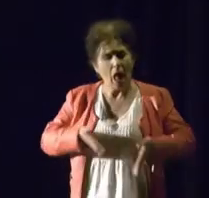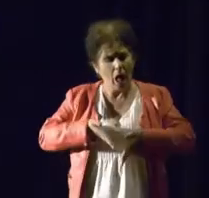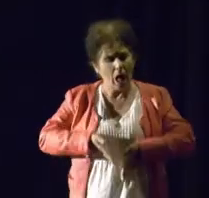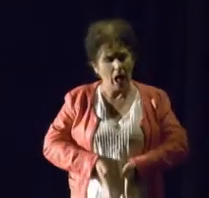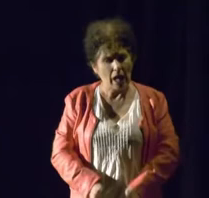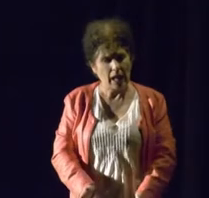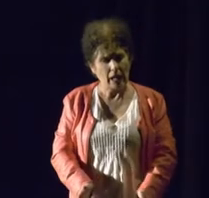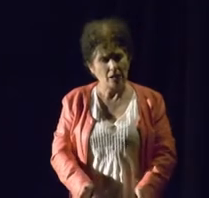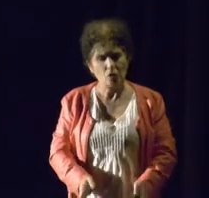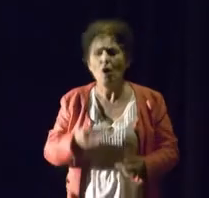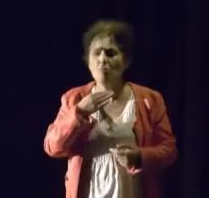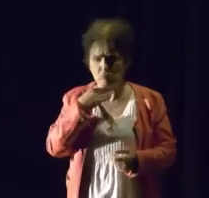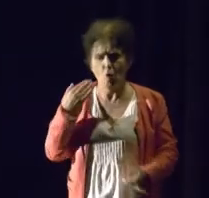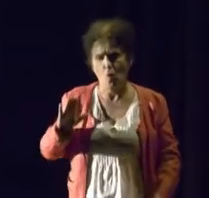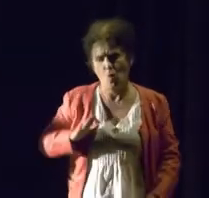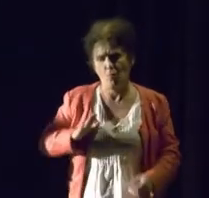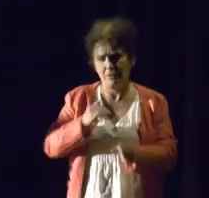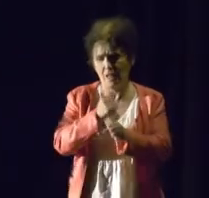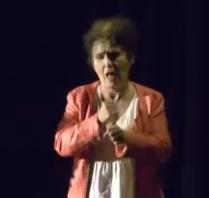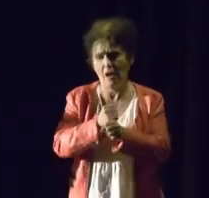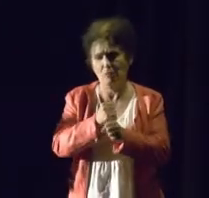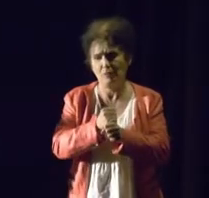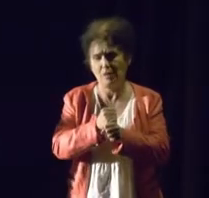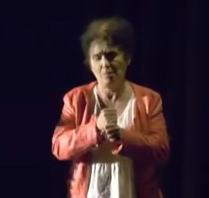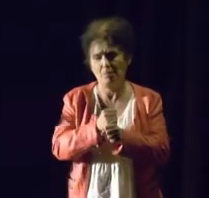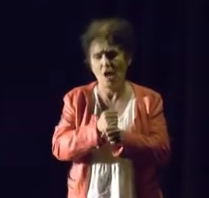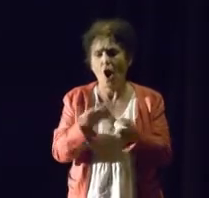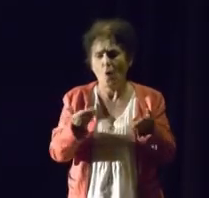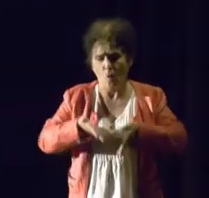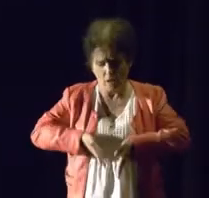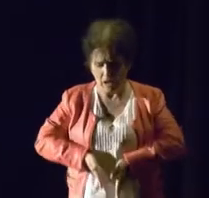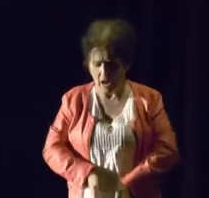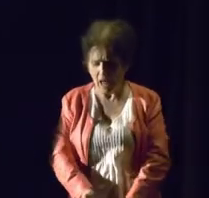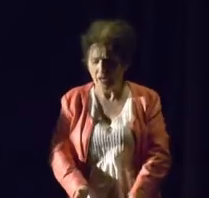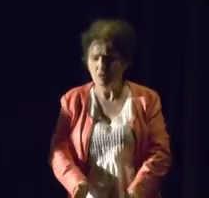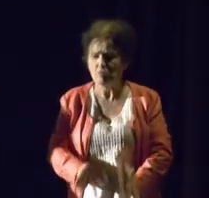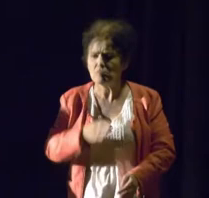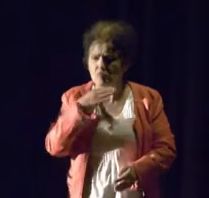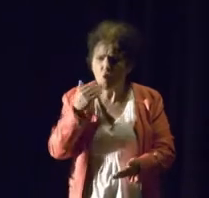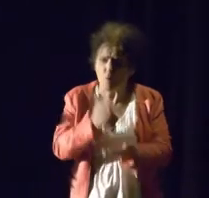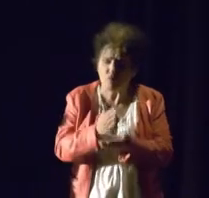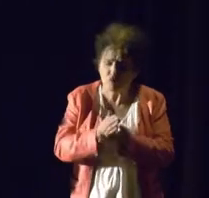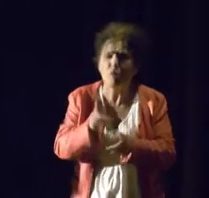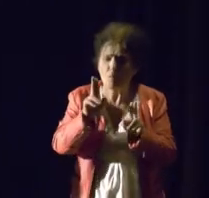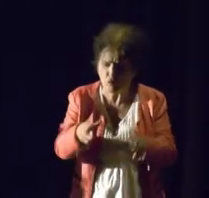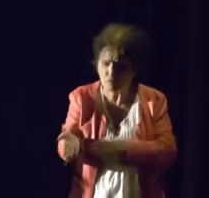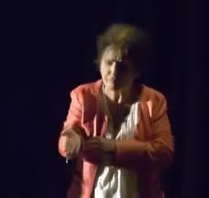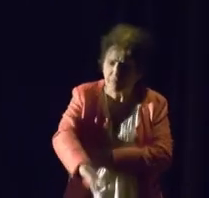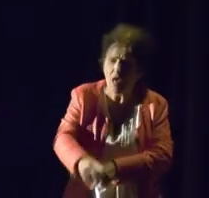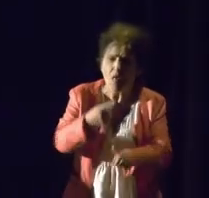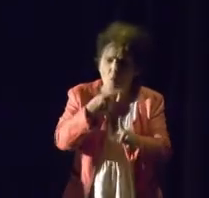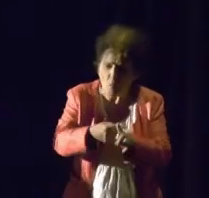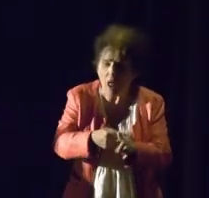Раѓањето е многу опасна работа. При раѓање многу почесто се умира отколку